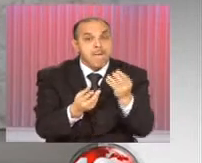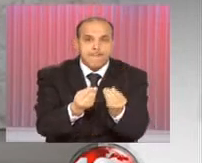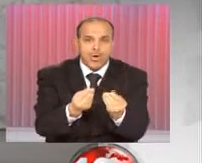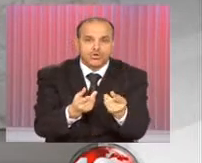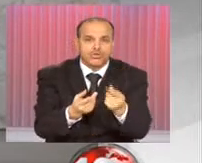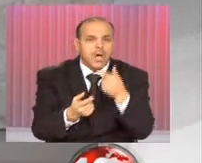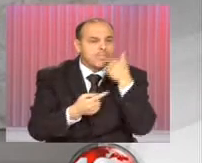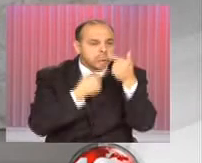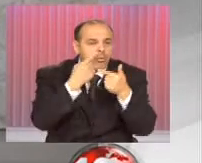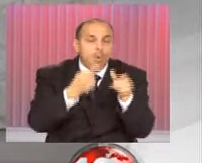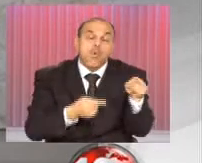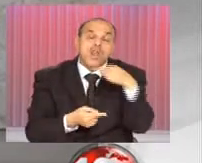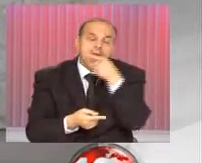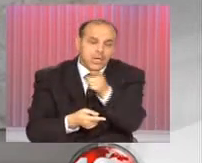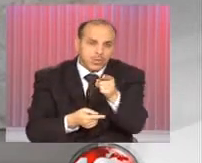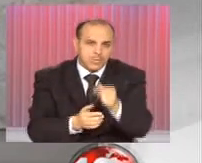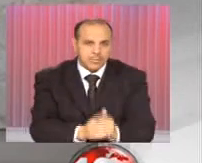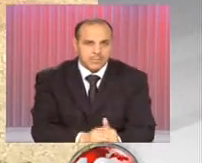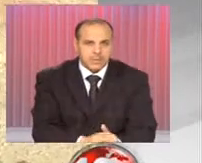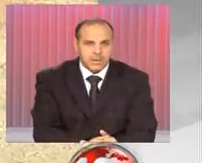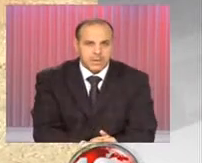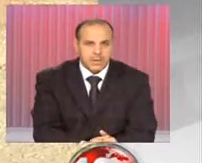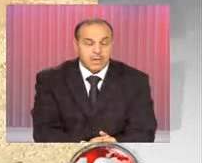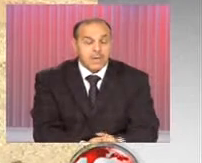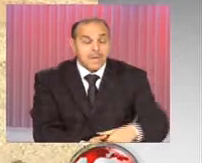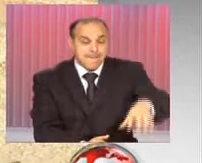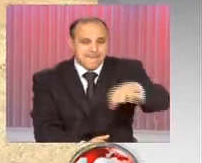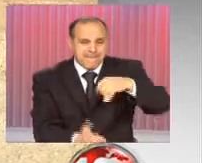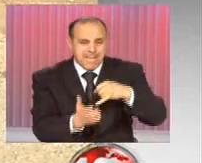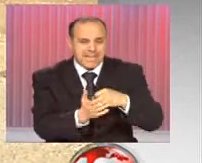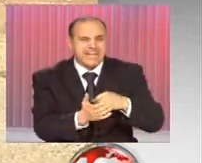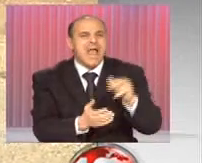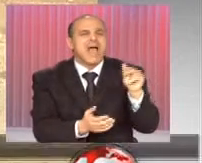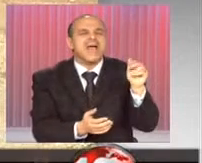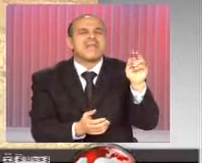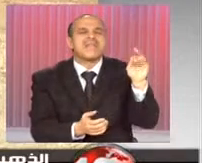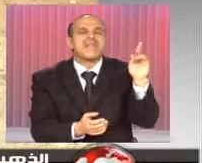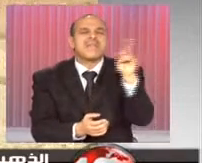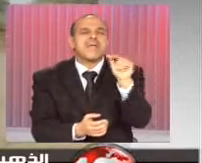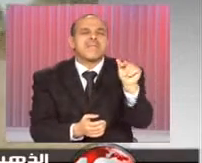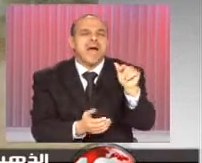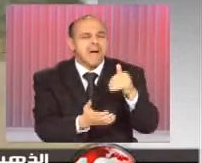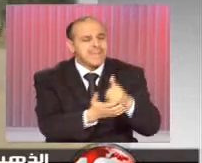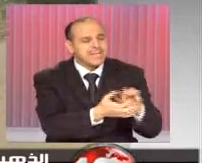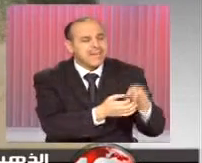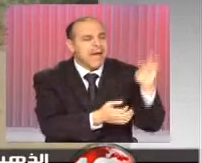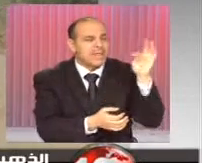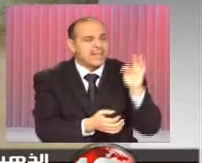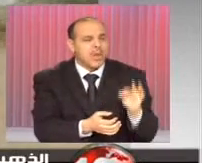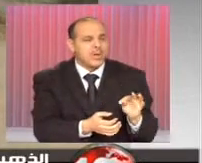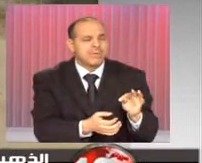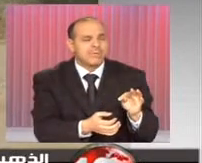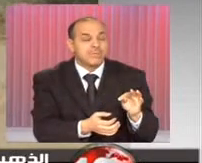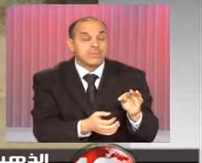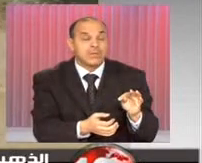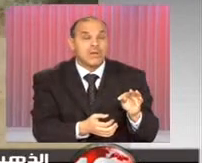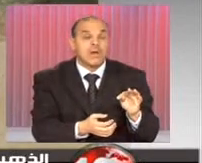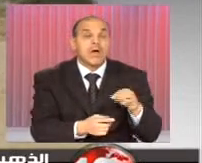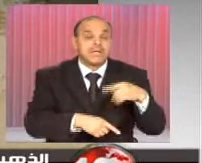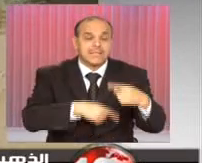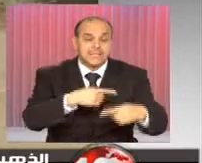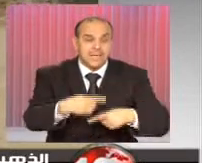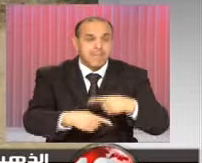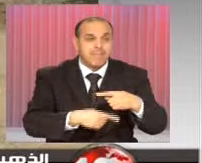حسب متساكنيها. في معتمدية الذهيبة وعلى غرار مختلف مناطق ولاية تطاوين تستمر